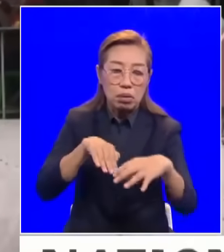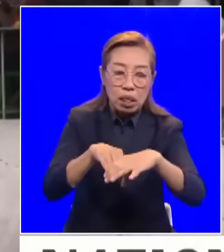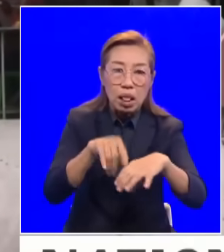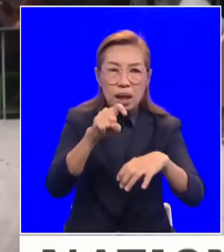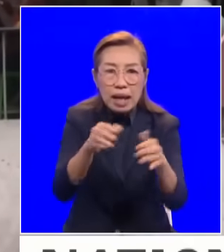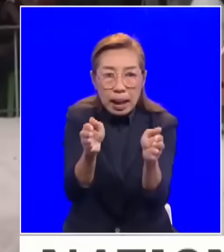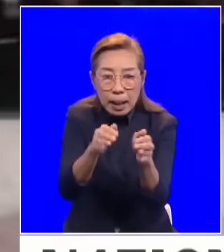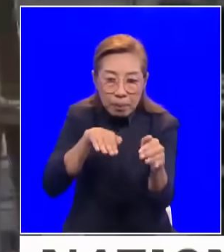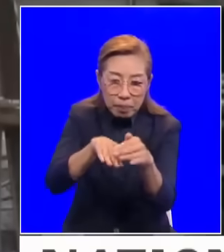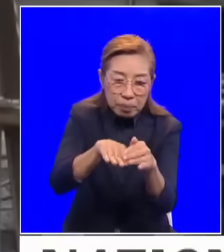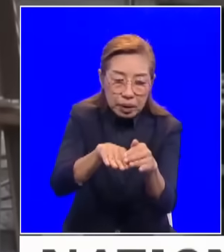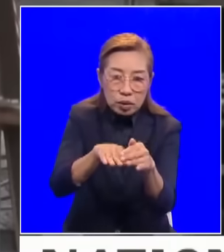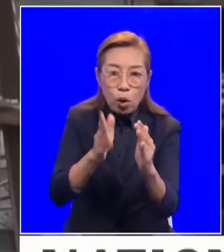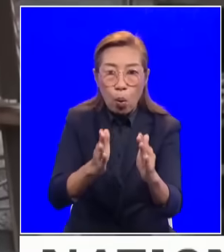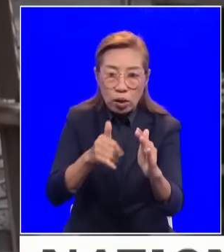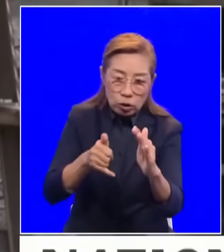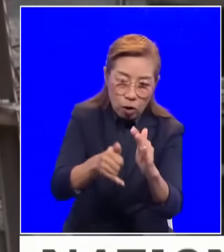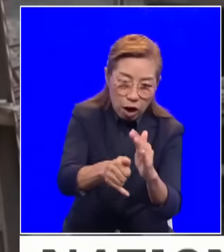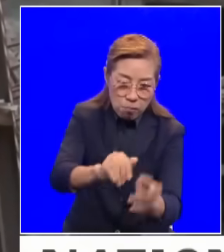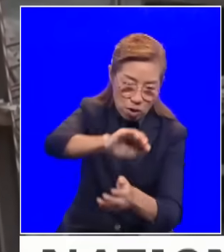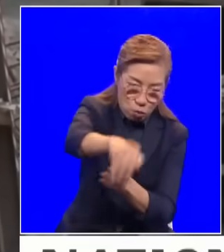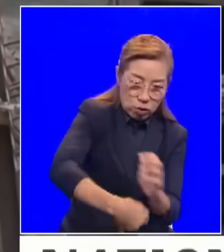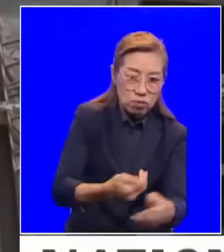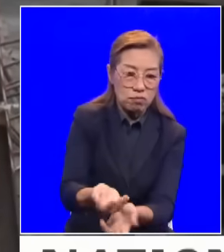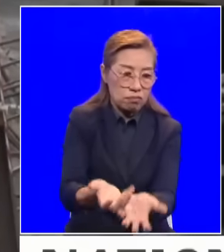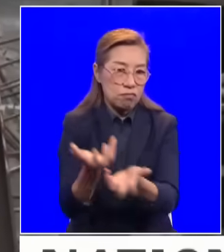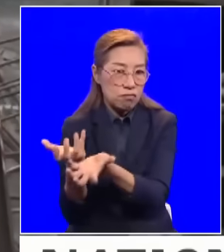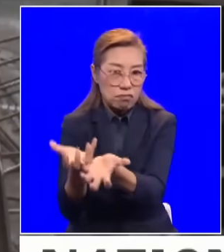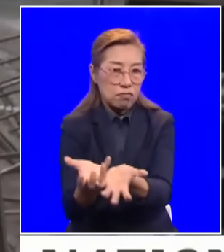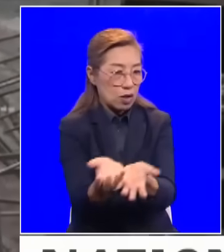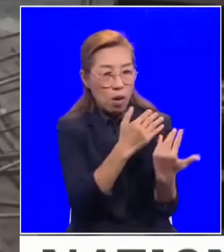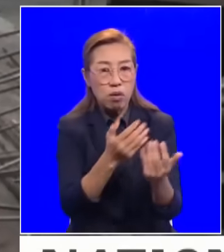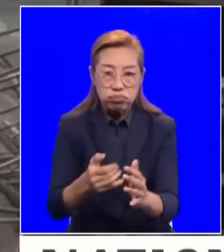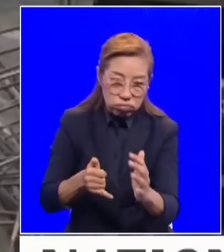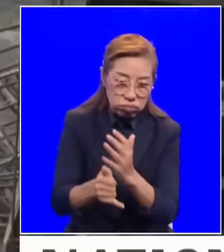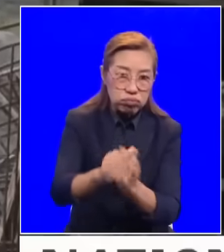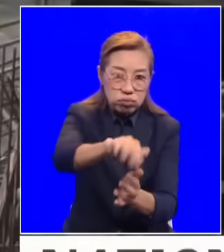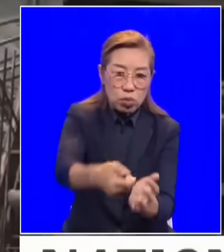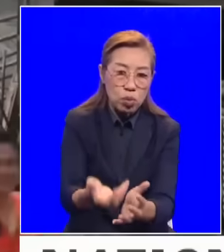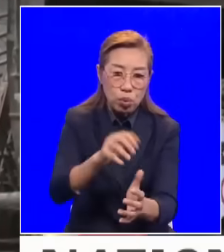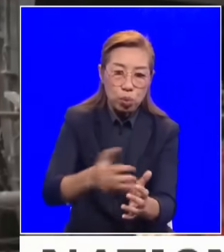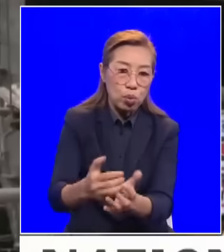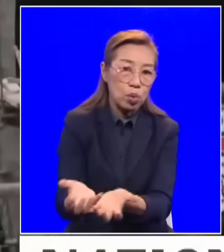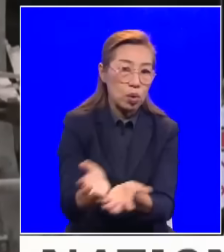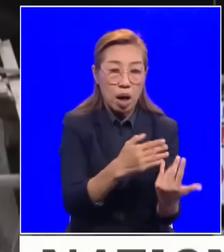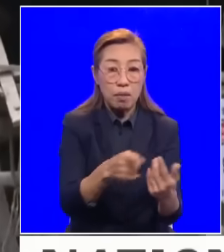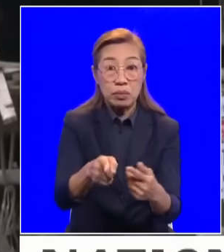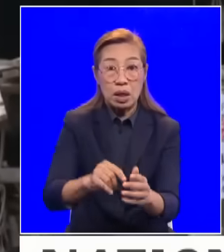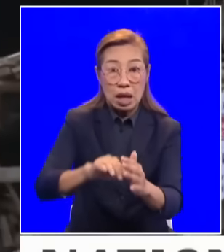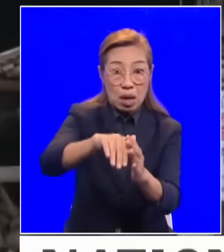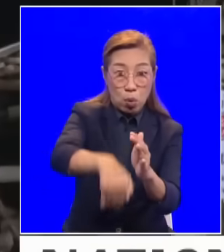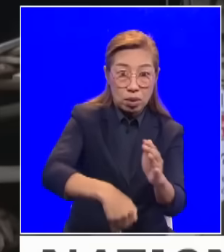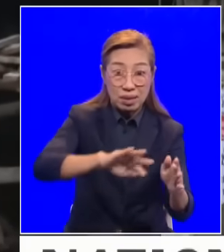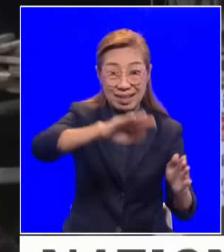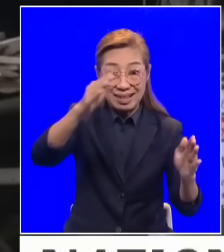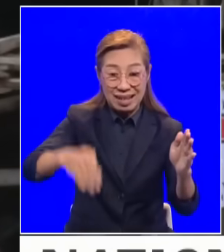ได้ต้องใช้คนเท่านั้นคนตักนะคะขนดินเข้ามาซึ่งระหว่างที่มีการตักดินออกมานั้นดินด้านบนมันก็จะสไลด์ลงมาแทนที่